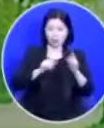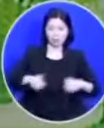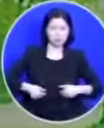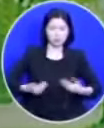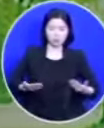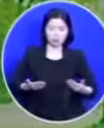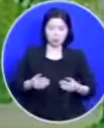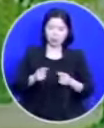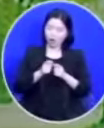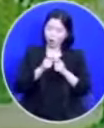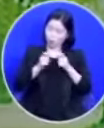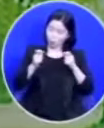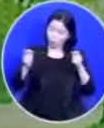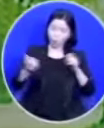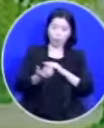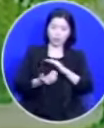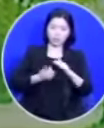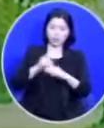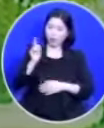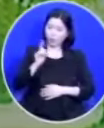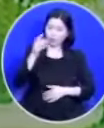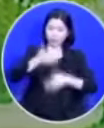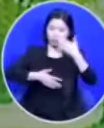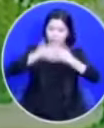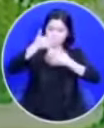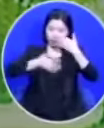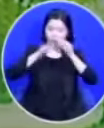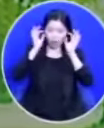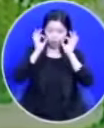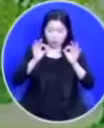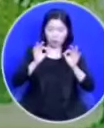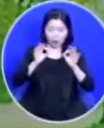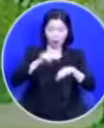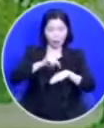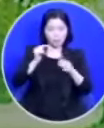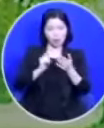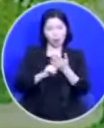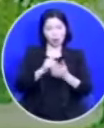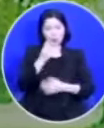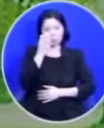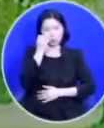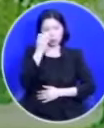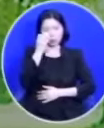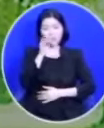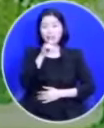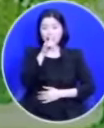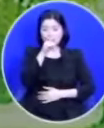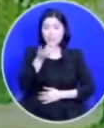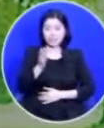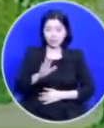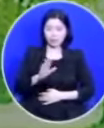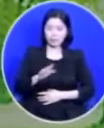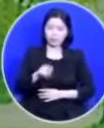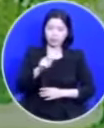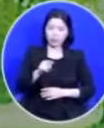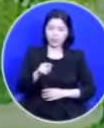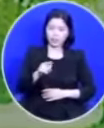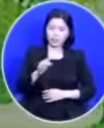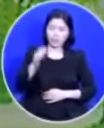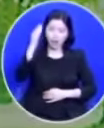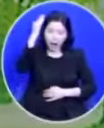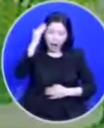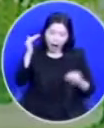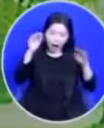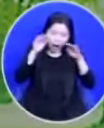오래전에 제가 어느 영화를 보다가 마음에 참 의아했던 장 것이 하나 있는데 이 아무